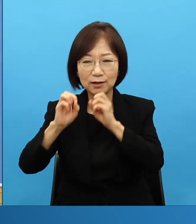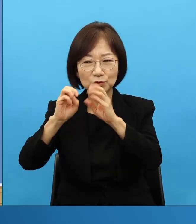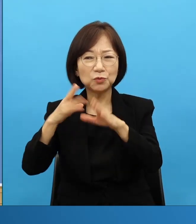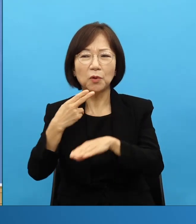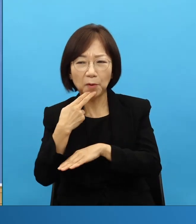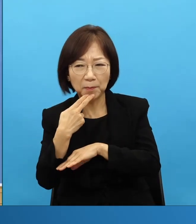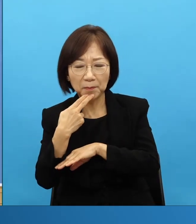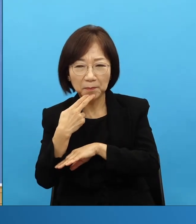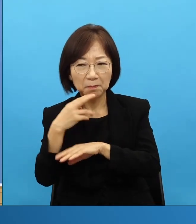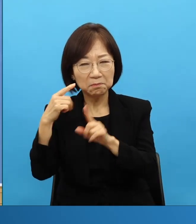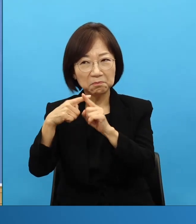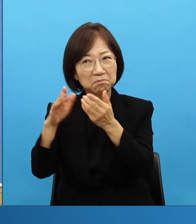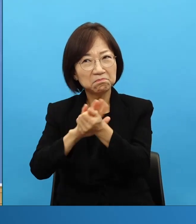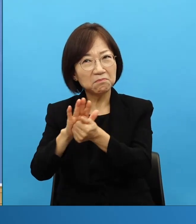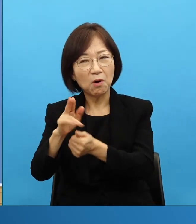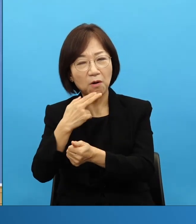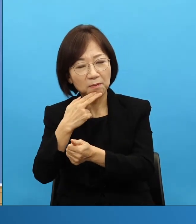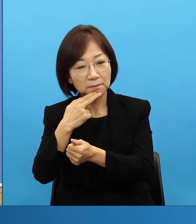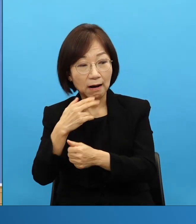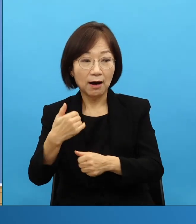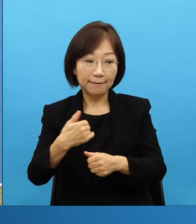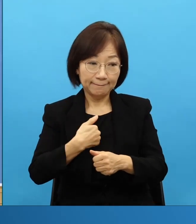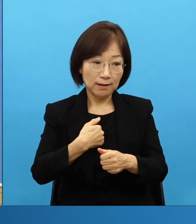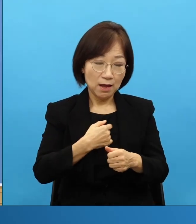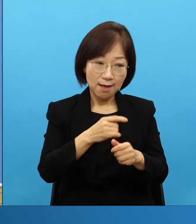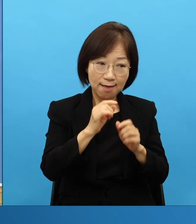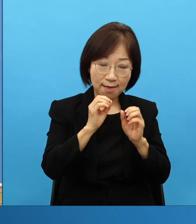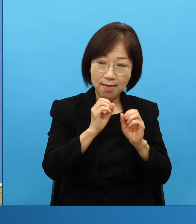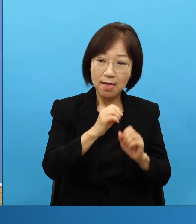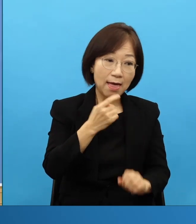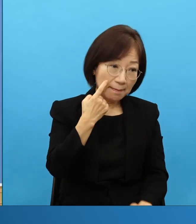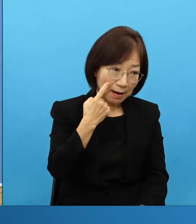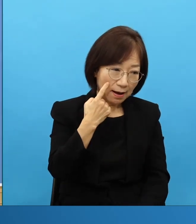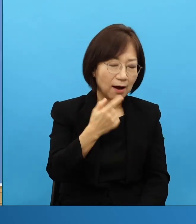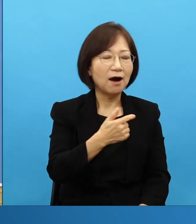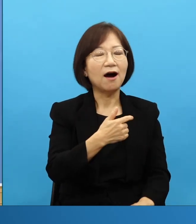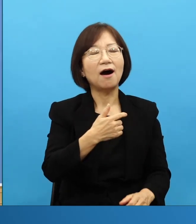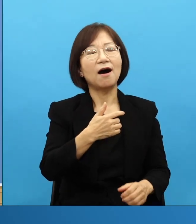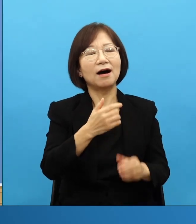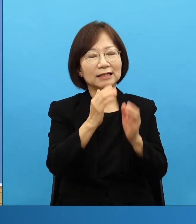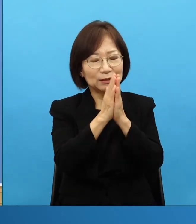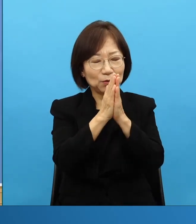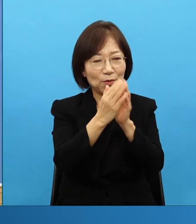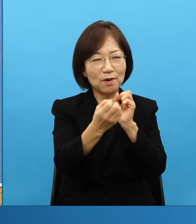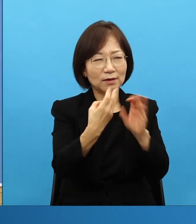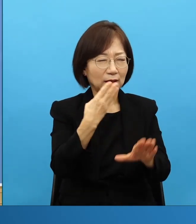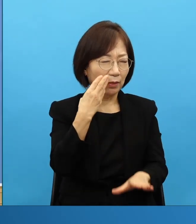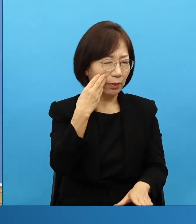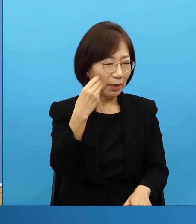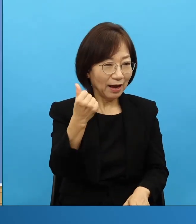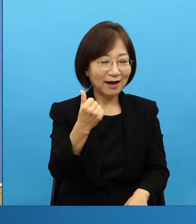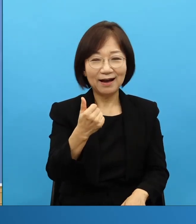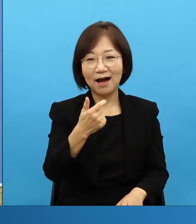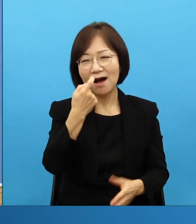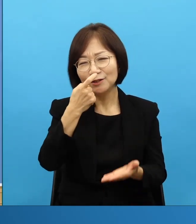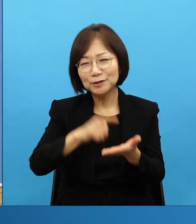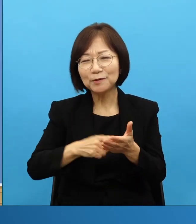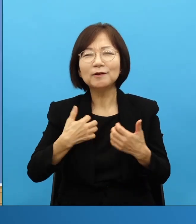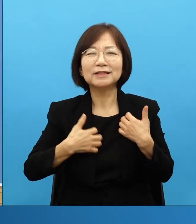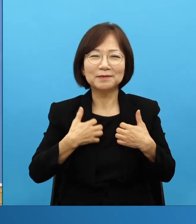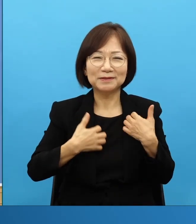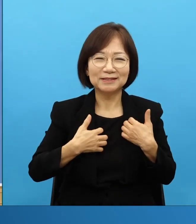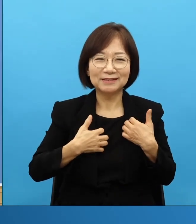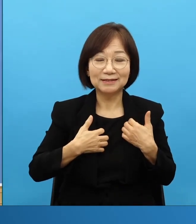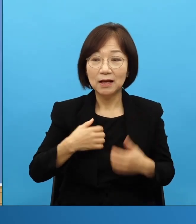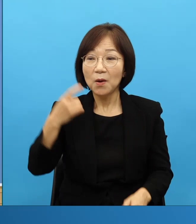of the believers, they didn't believe in this. They were doing other things. 저는 기도 응답 받는 게 너무 재밌고 쉬워요. For me, it's so simple 왜냐, and so fun to 대부분 receive answers 사람들은 to 딴 prayer. 거